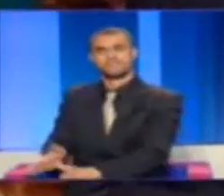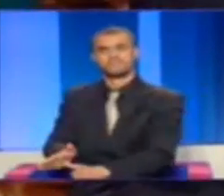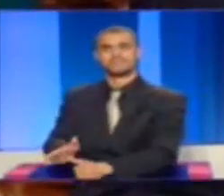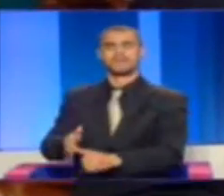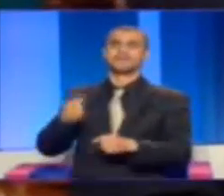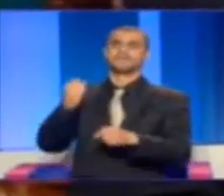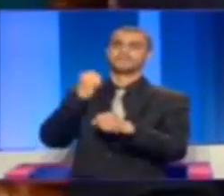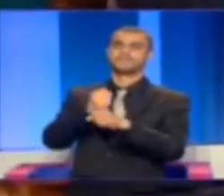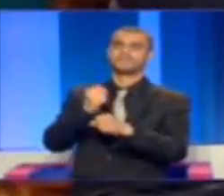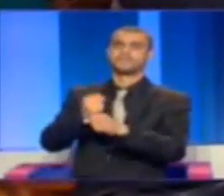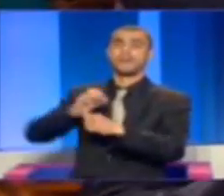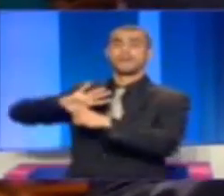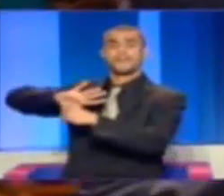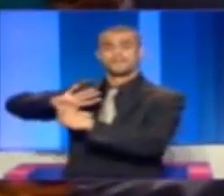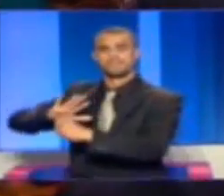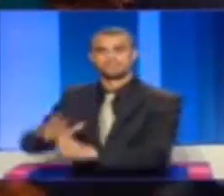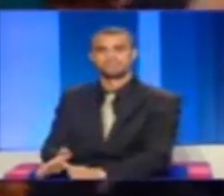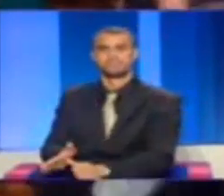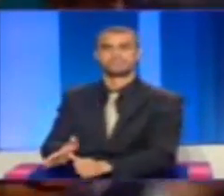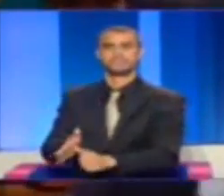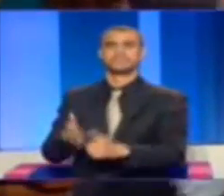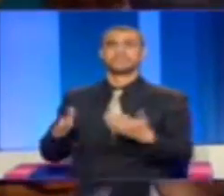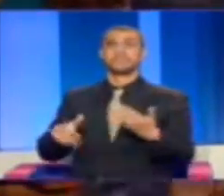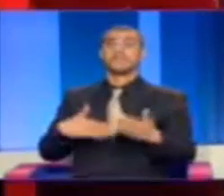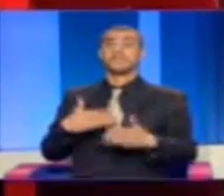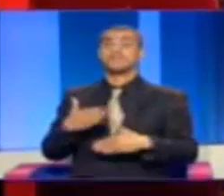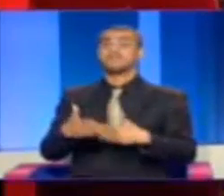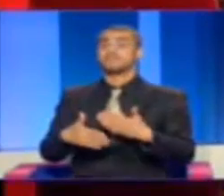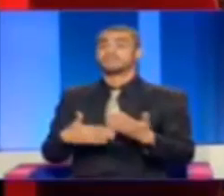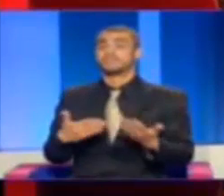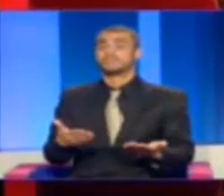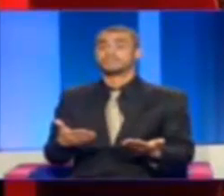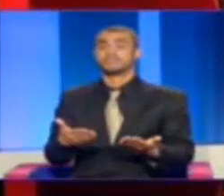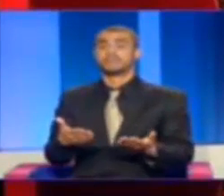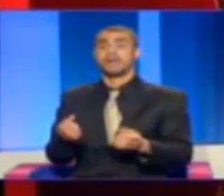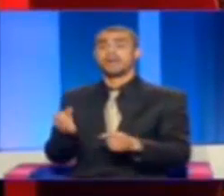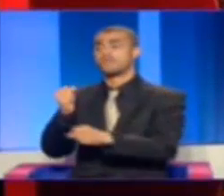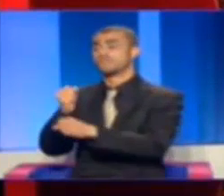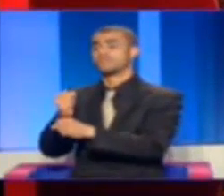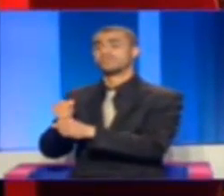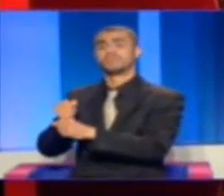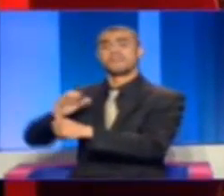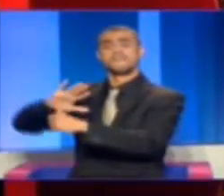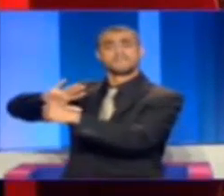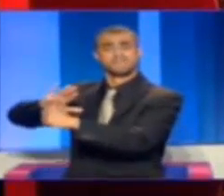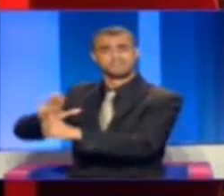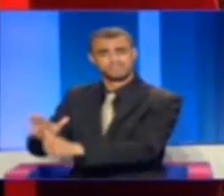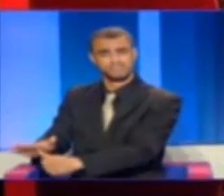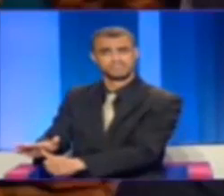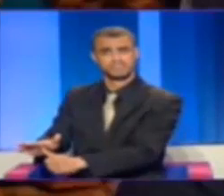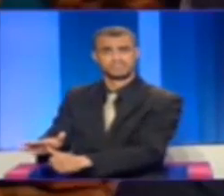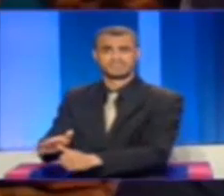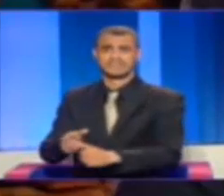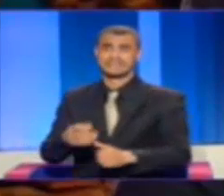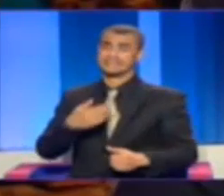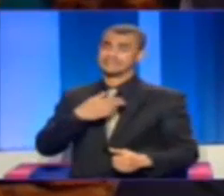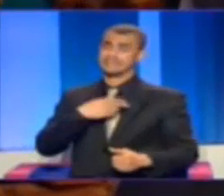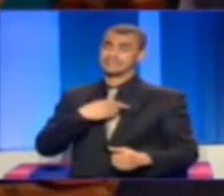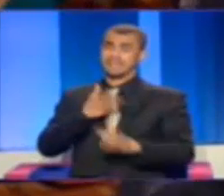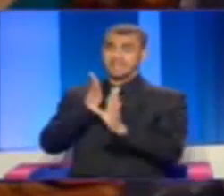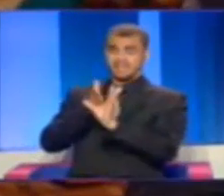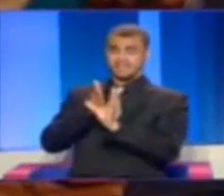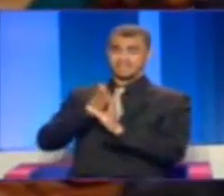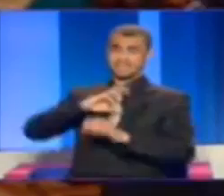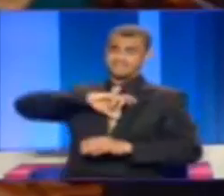من المهن، ربما المهن اللي تنسميوها مثلا مهن حرة أو شيء من القبيل، من المهن العالية الكعب، إذا كيف بغيتي هاد النفسية